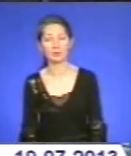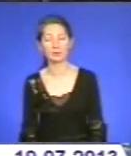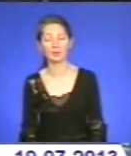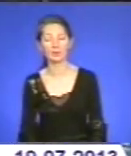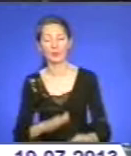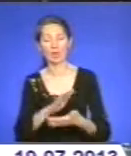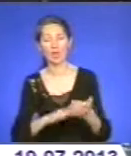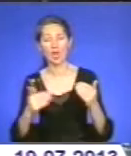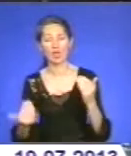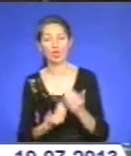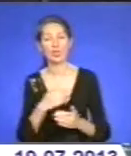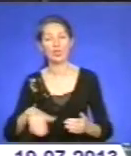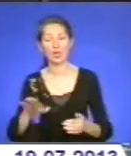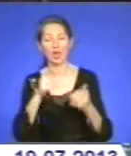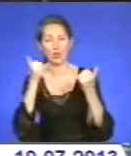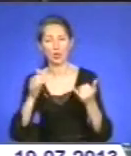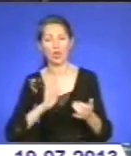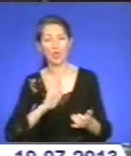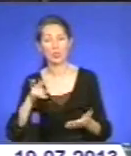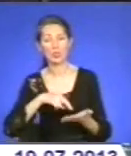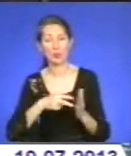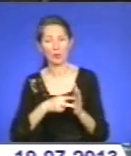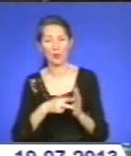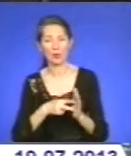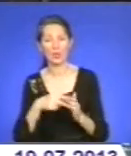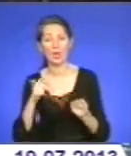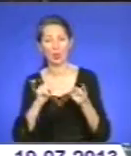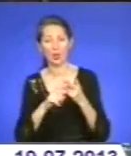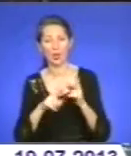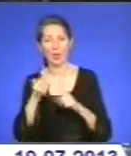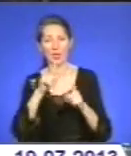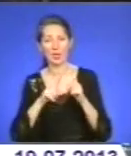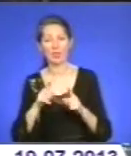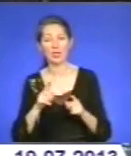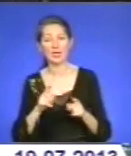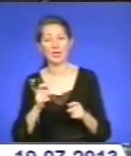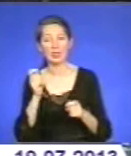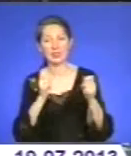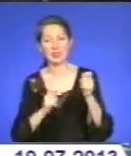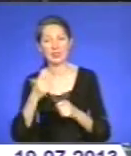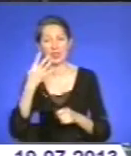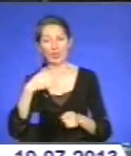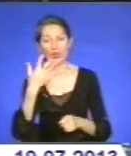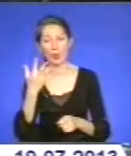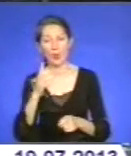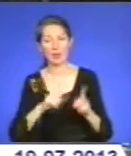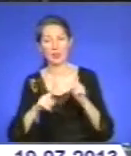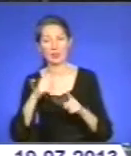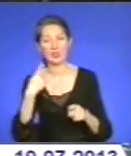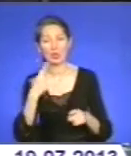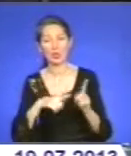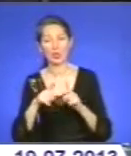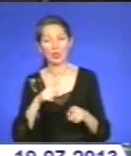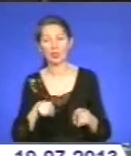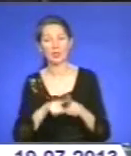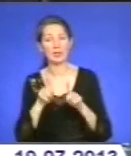І далі до новин краю. На сьогодні було заплановане друге пленарне засідання 45-ї сесії обласної ради. Та сесія